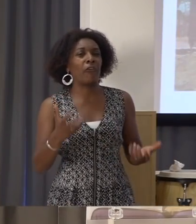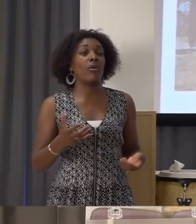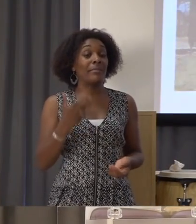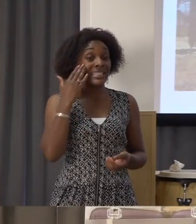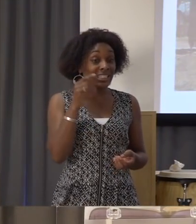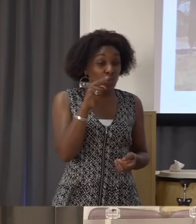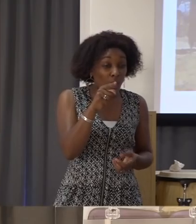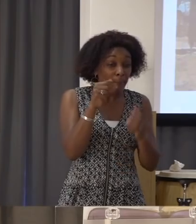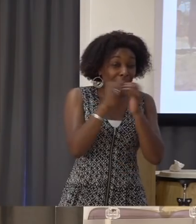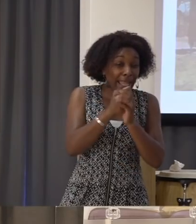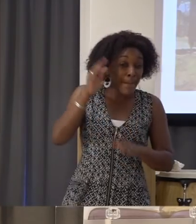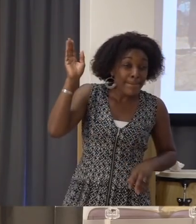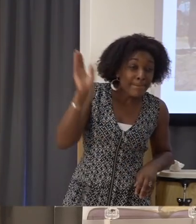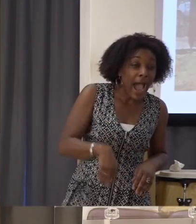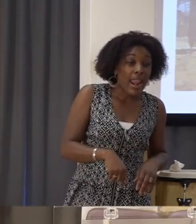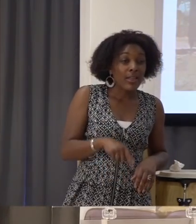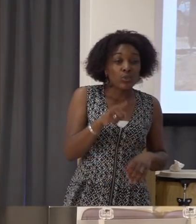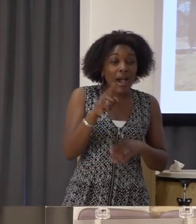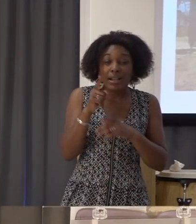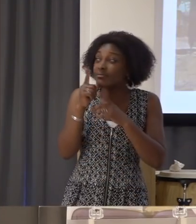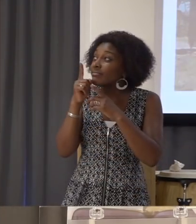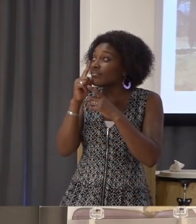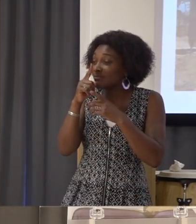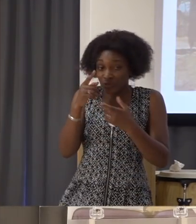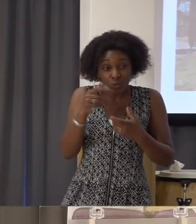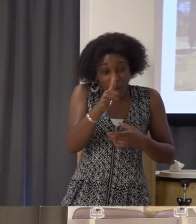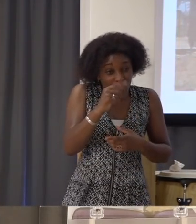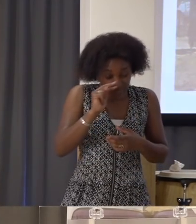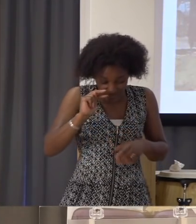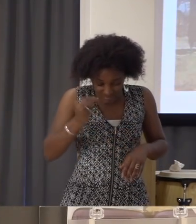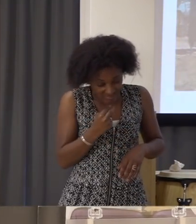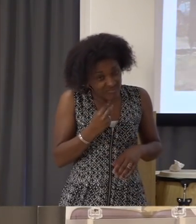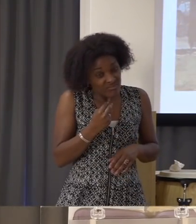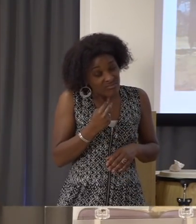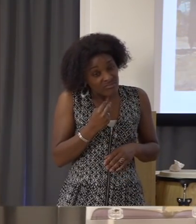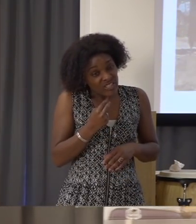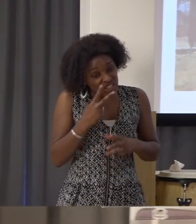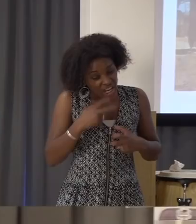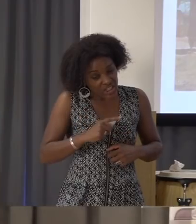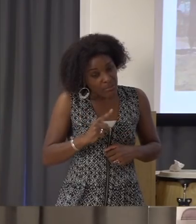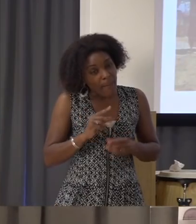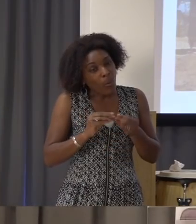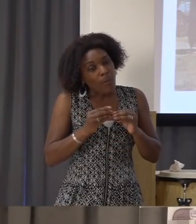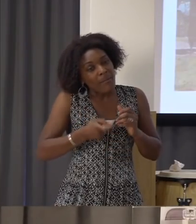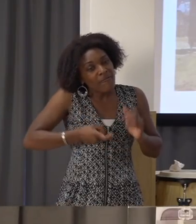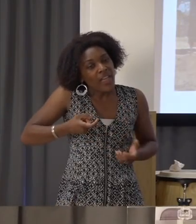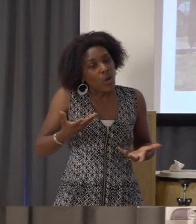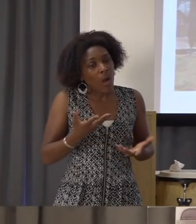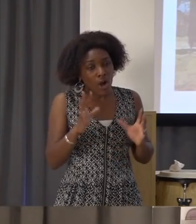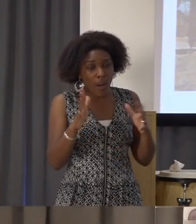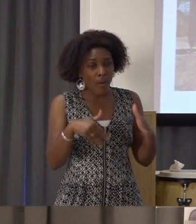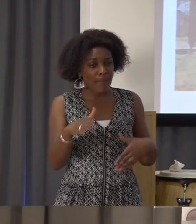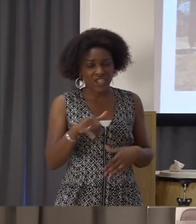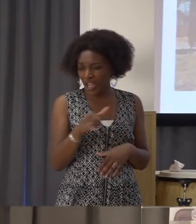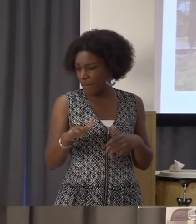bonne prière, si tu ne vas pas à la source de ce qui ne va pas dans ta vie, mon frère, comment tu veux que ça marche? Ma soeur, comment tu veux que ça marche? Ça ne